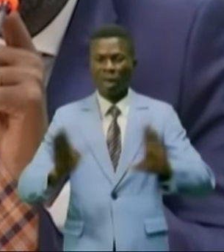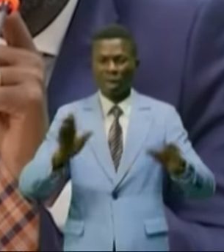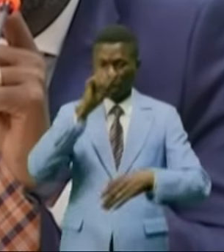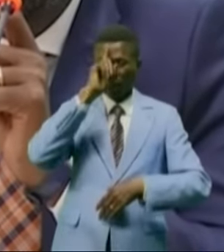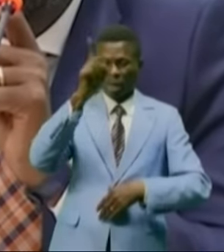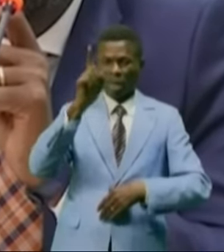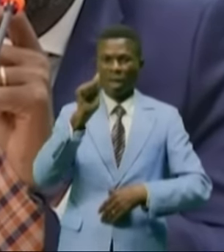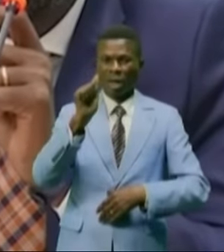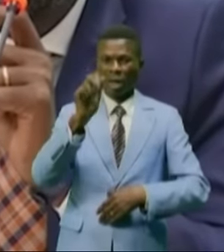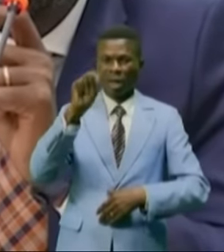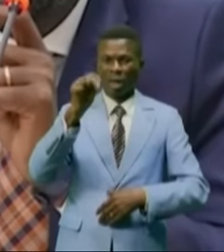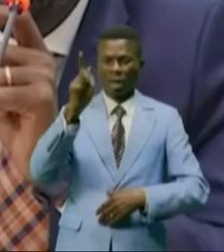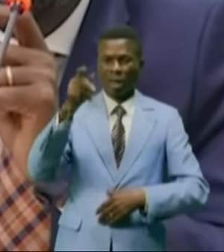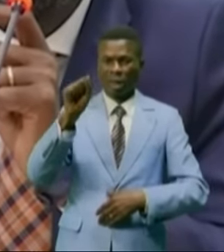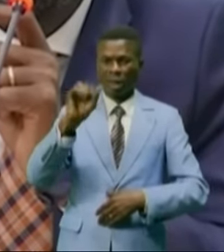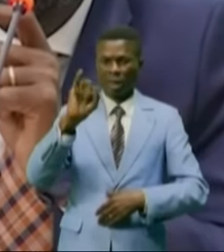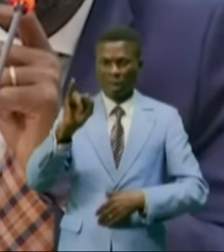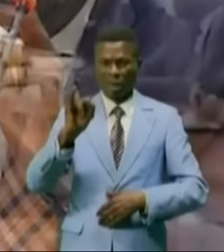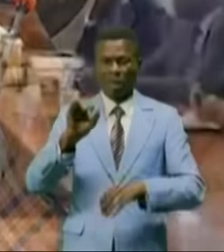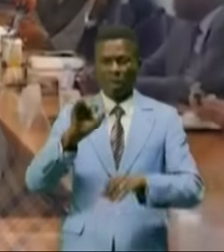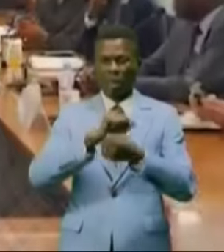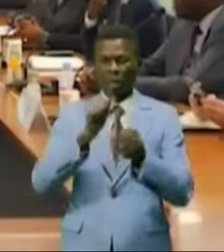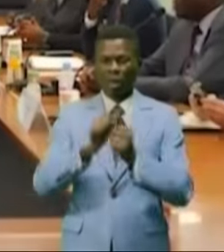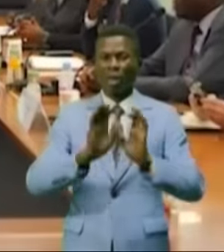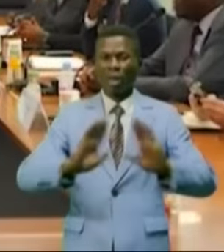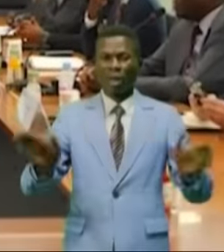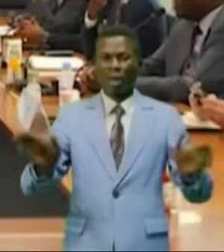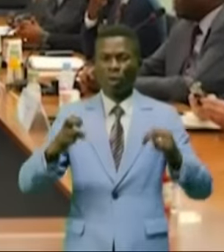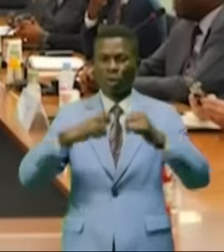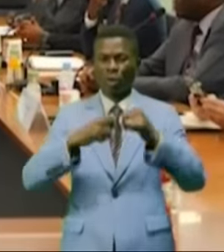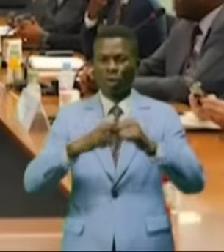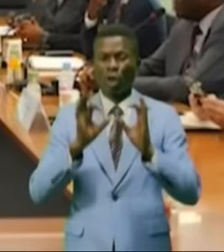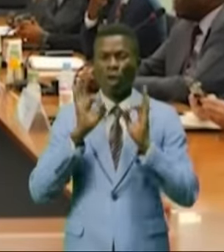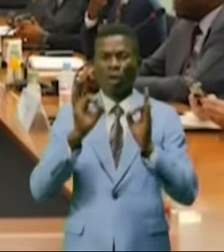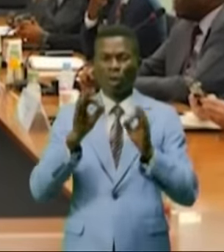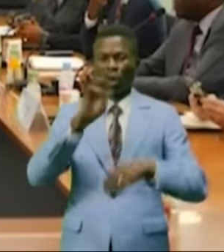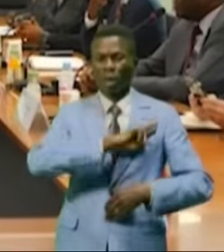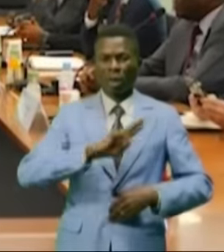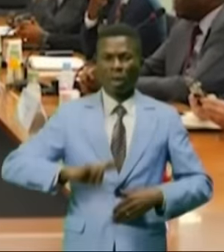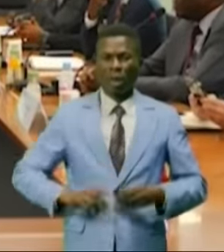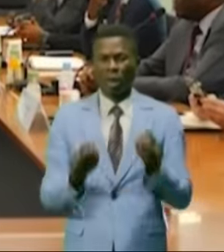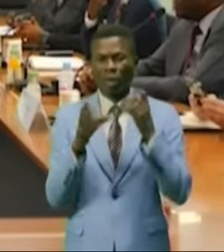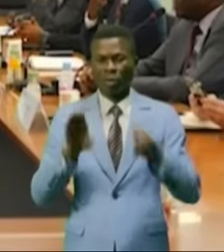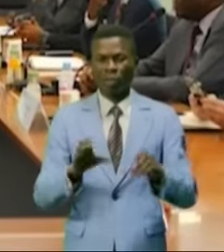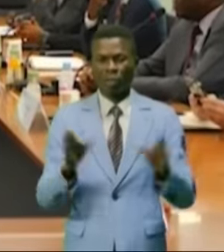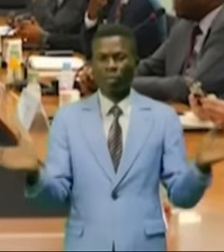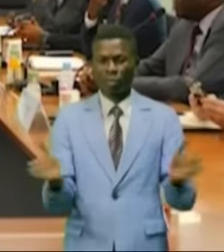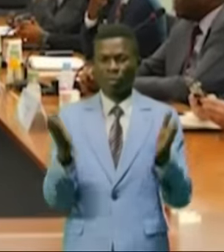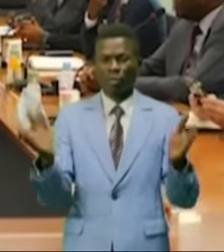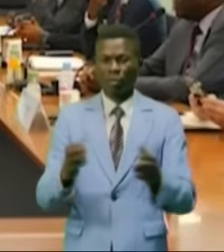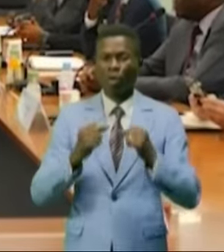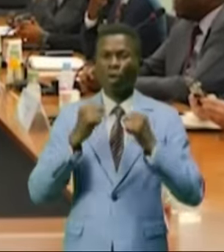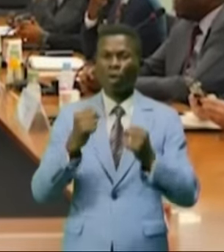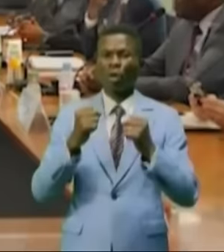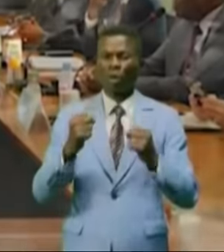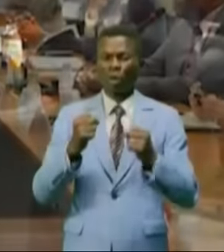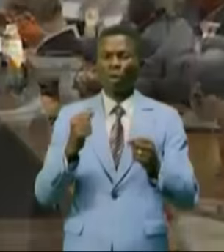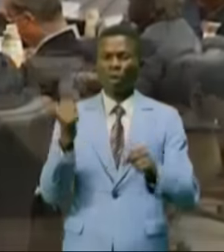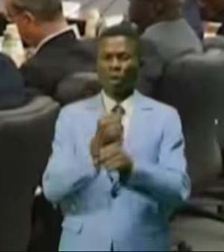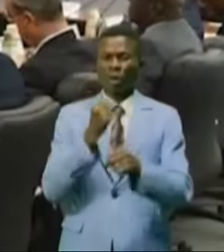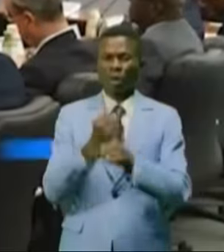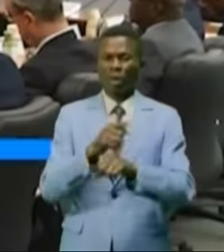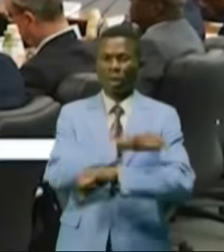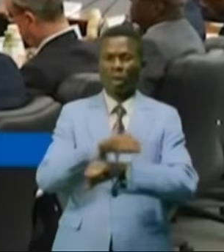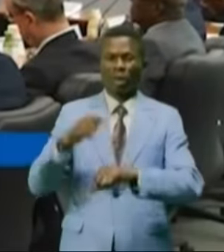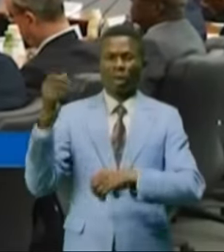l'ANAPI, de l'amélioration de l'accessibilité aux énergies renouvelables en RDC, du renforcement de l'efficacité du service de